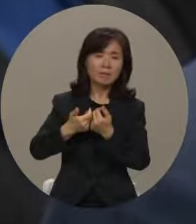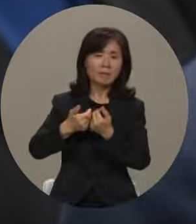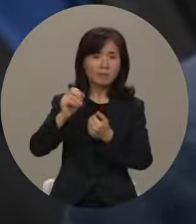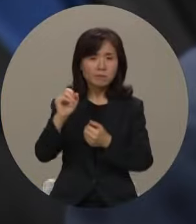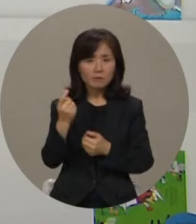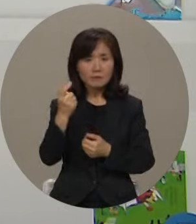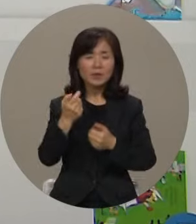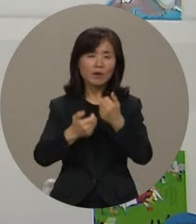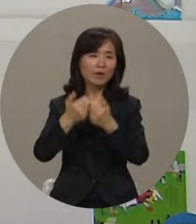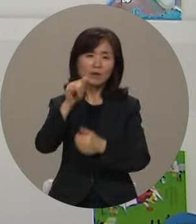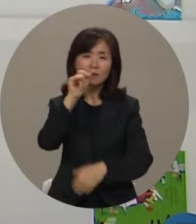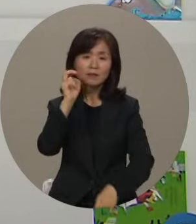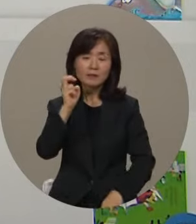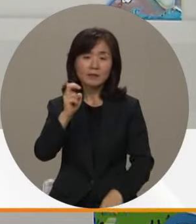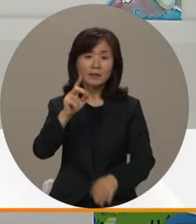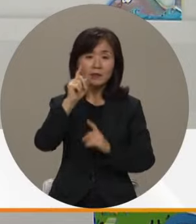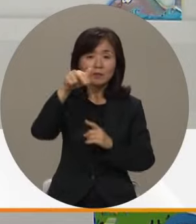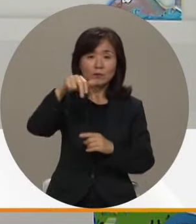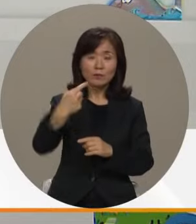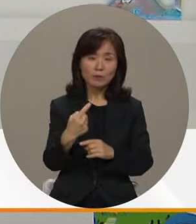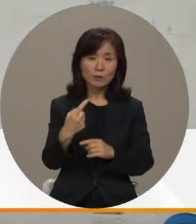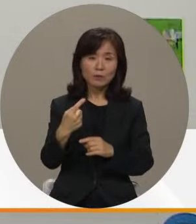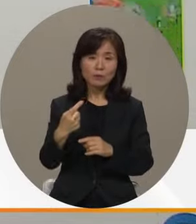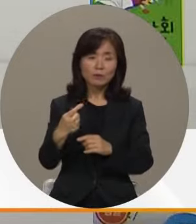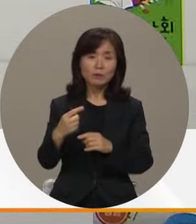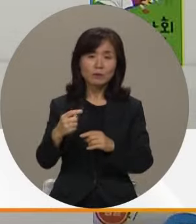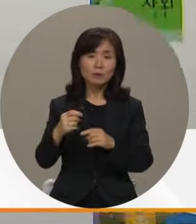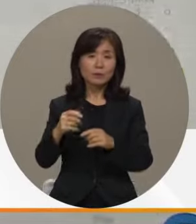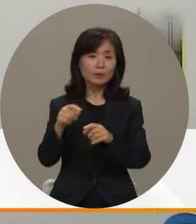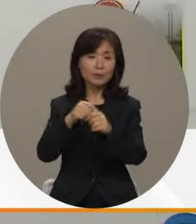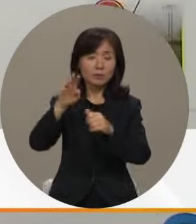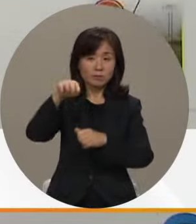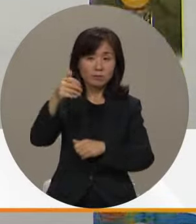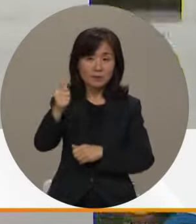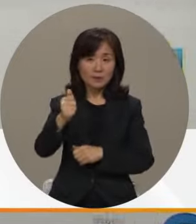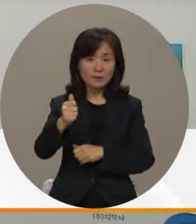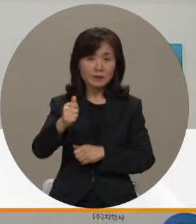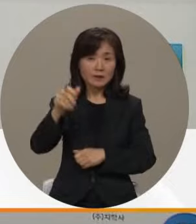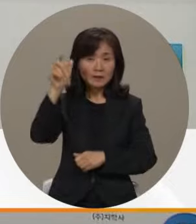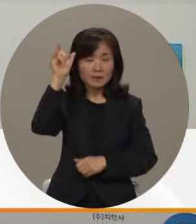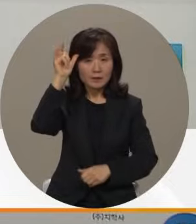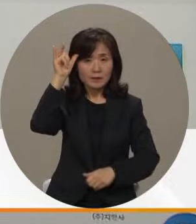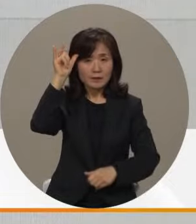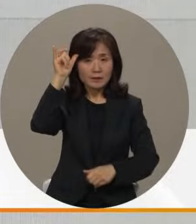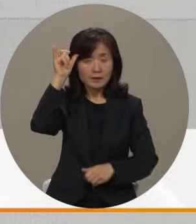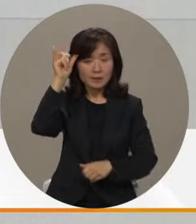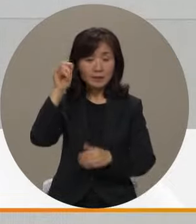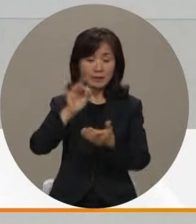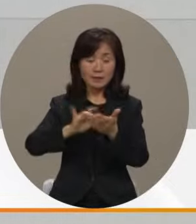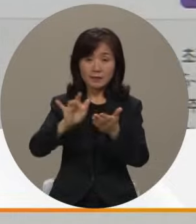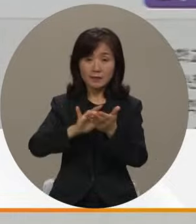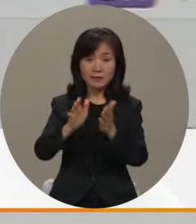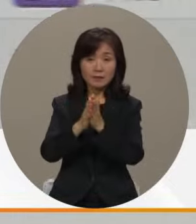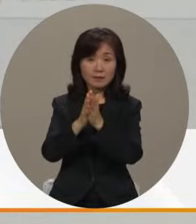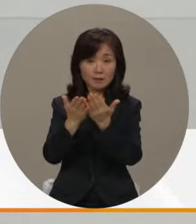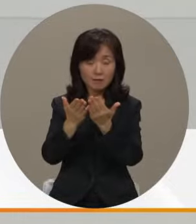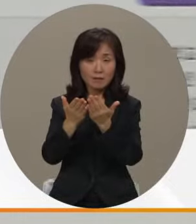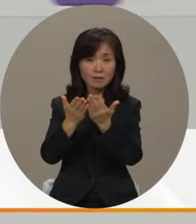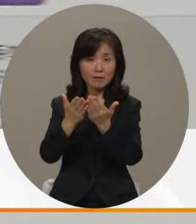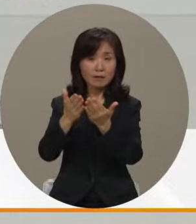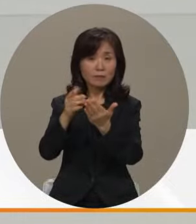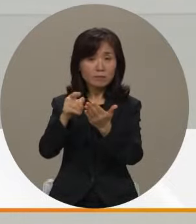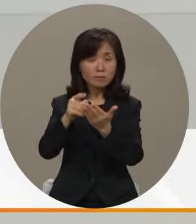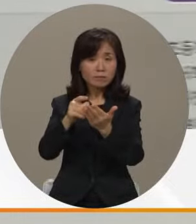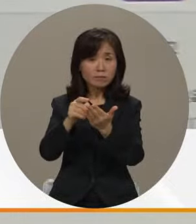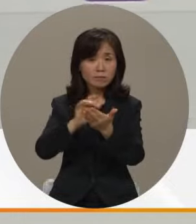있습니다. 우선 이주호 사회부총리가 강한 의지를 보이고 있는 AI 디지털 교과서 도입에 대해 학생은 실험